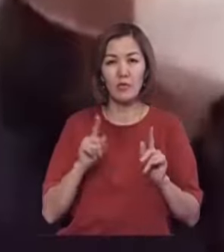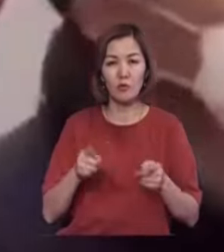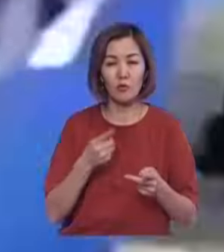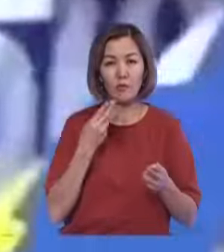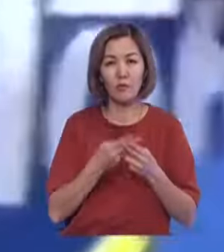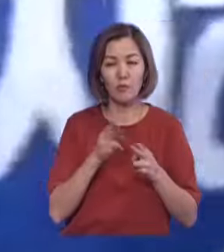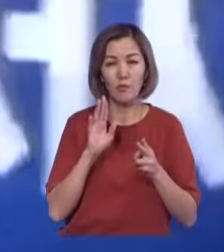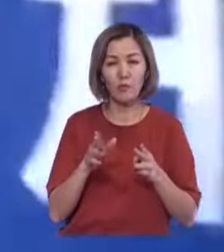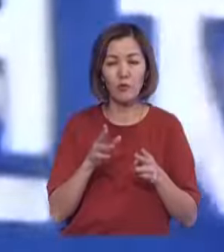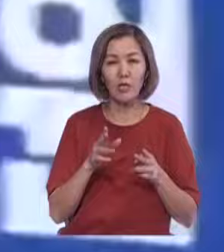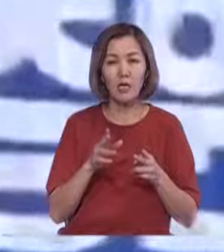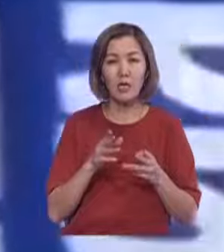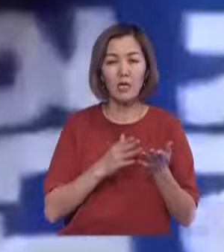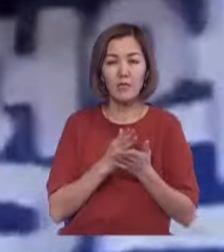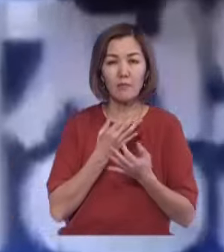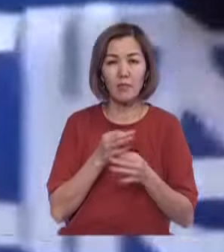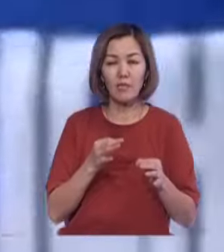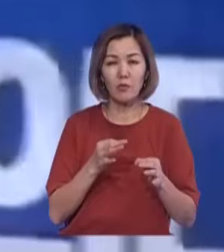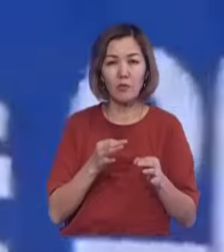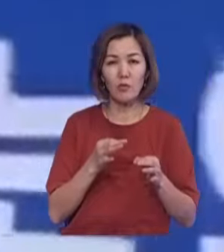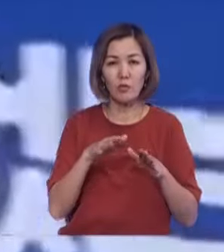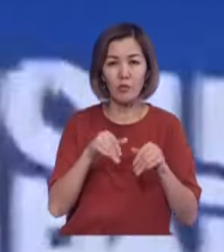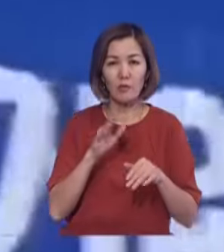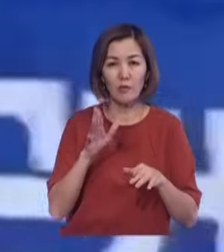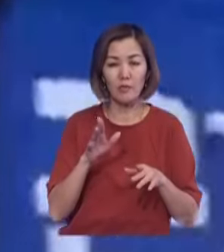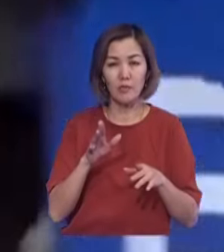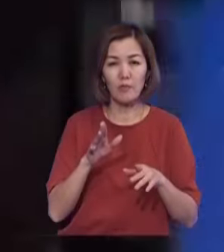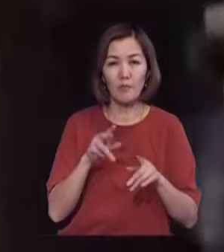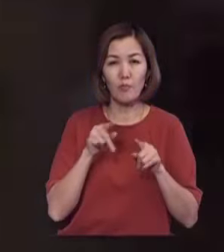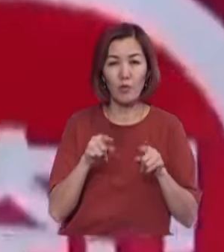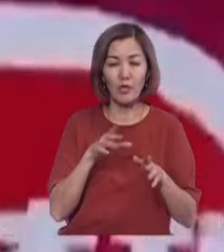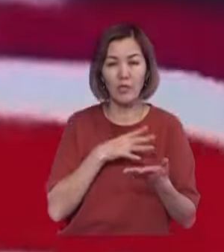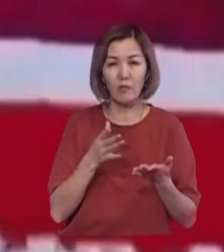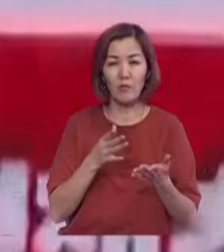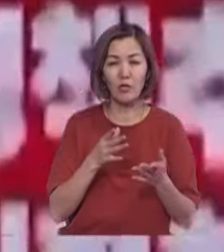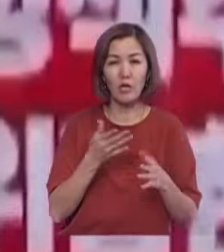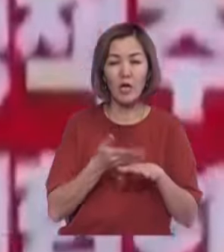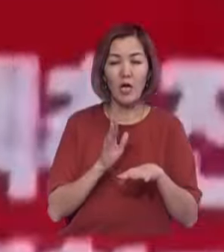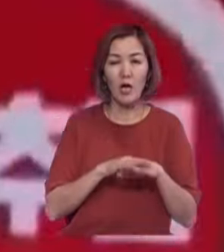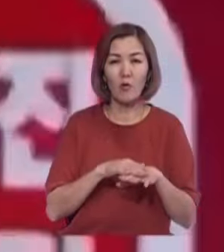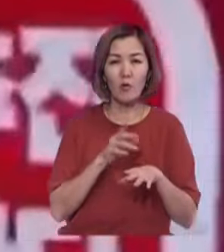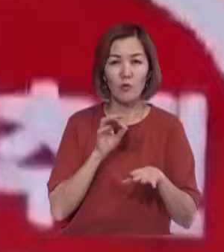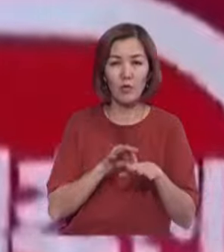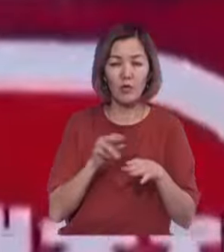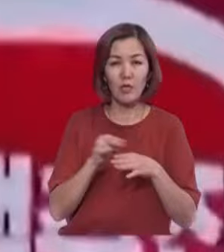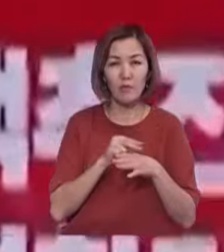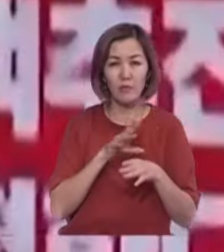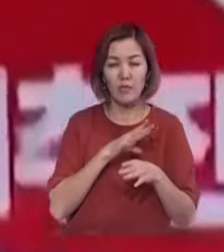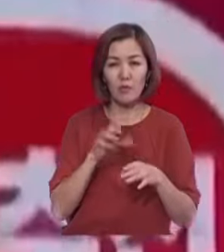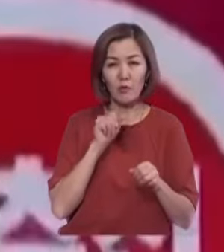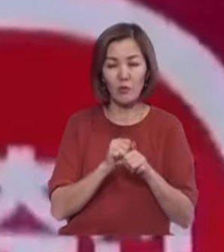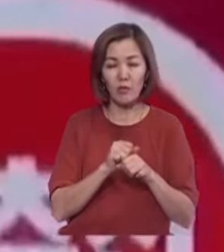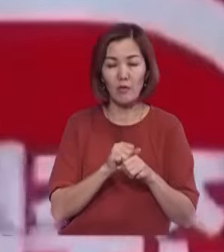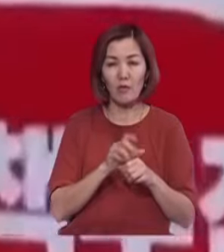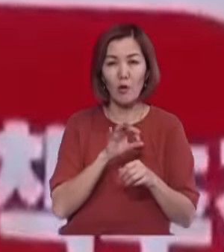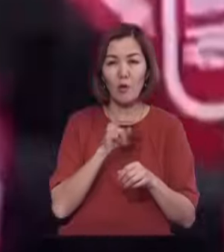қамаймыз және медициналық қызмет ету лицензиясынан айырамыз деп қорқытып отыр. Кейбір ауруханалар науқас қабылдай алмай әлекке түсуде. Жалпы Оңтүстік Кореяда